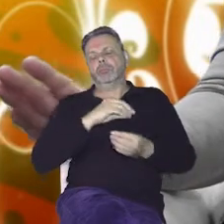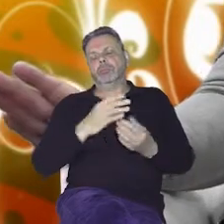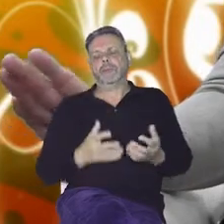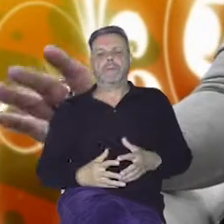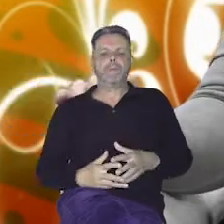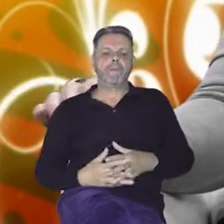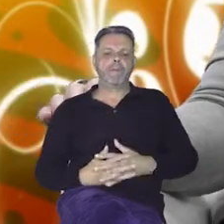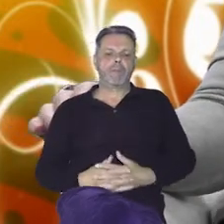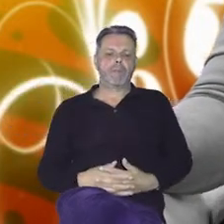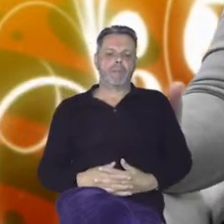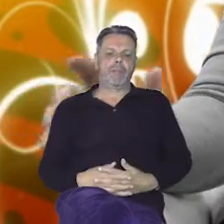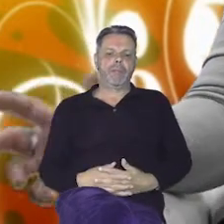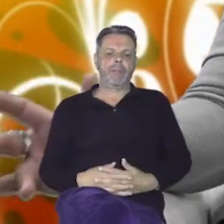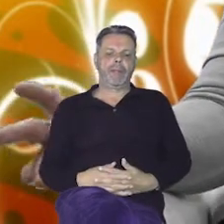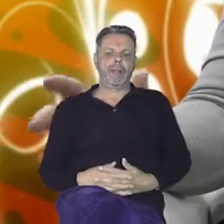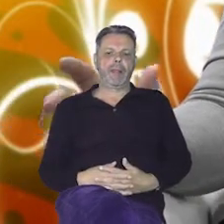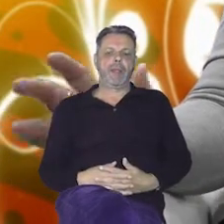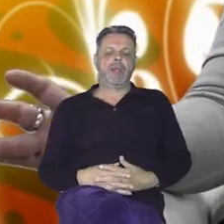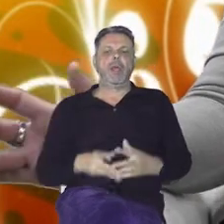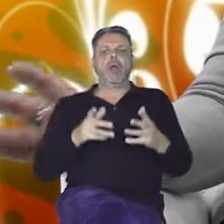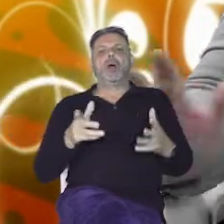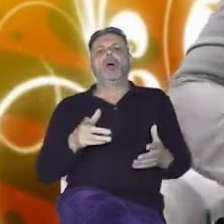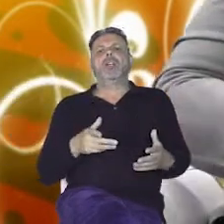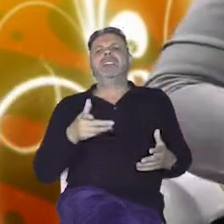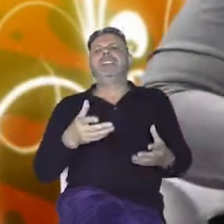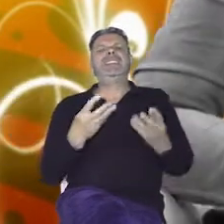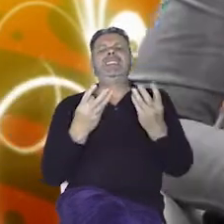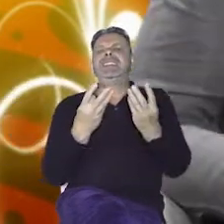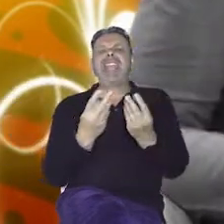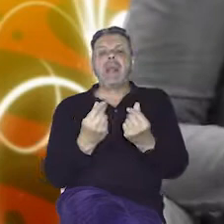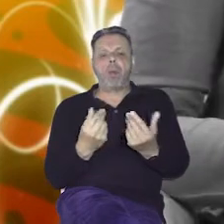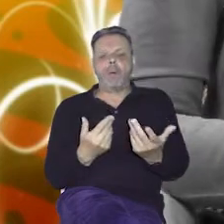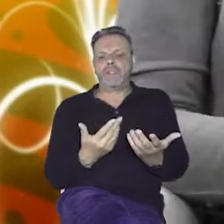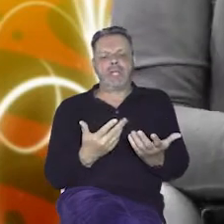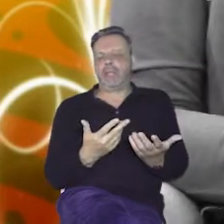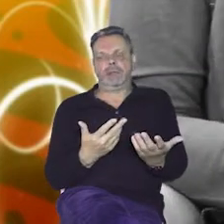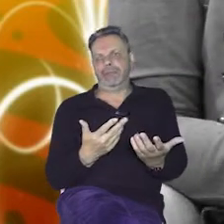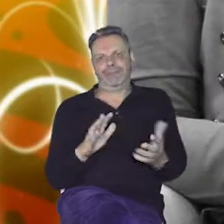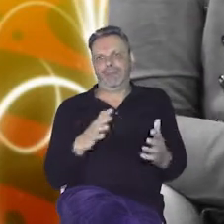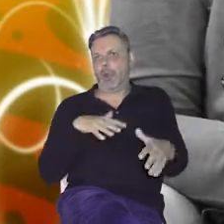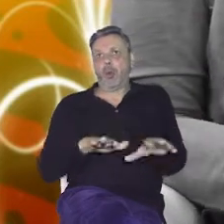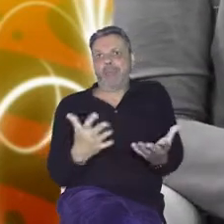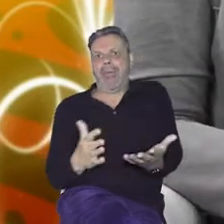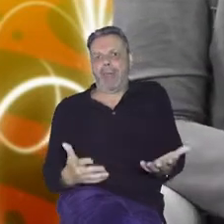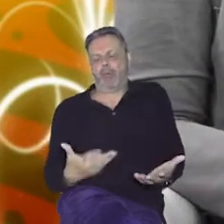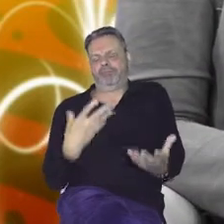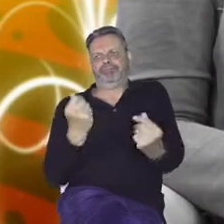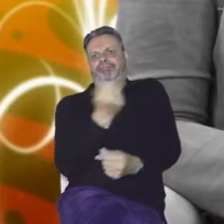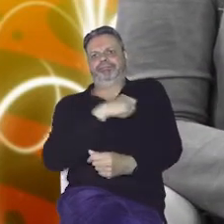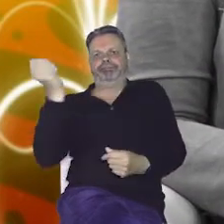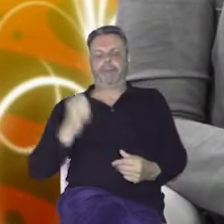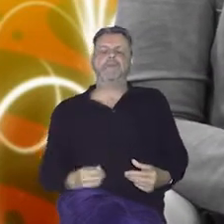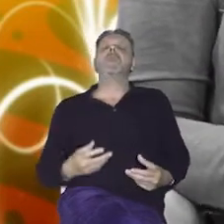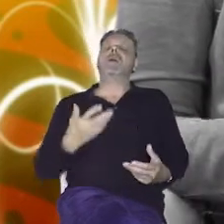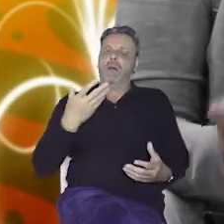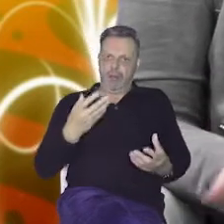našla. I ako je naravno sreća. Dakle, to su jako, te novce mislim malo teško ljudi ima. Dakle, novčanu pomoć